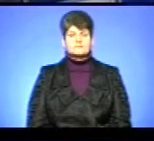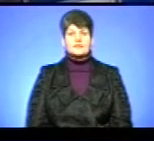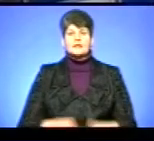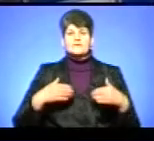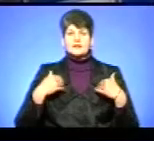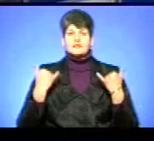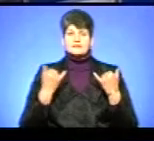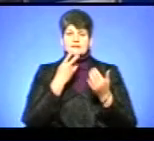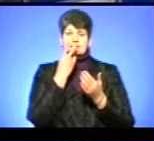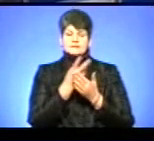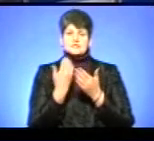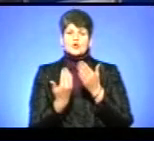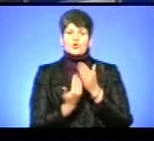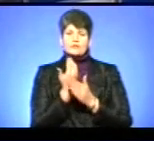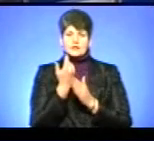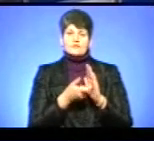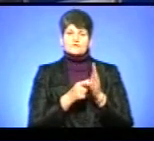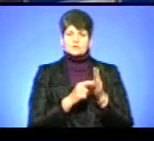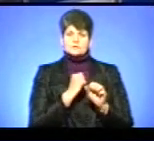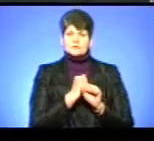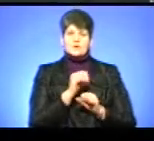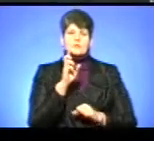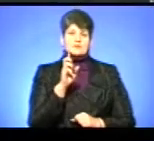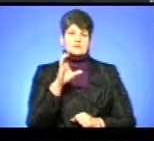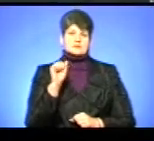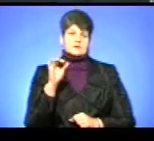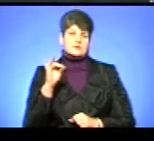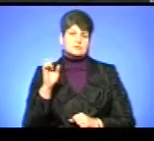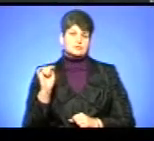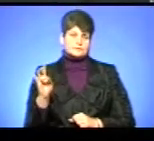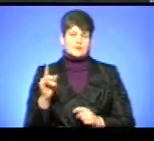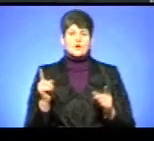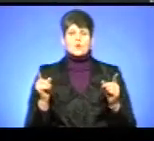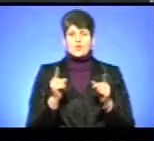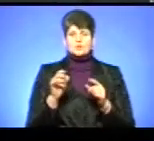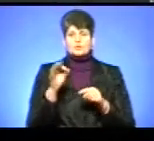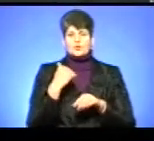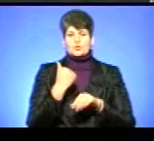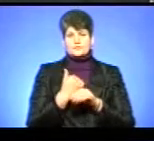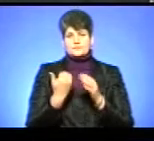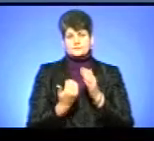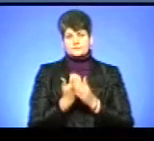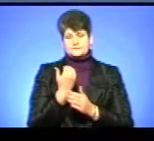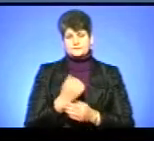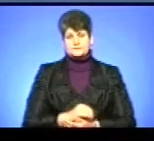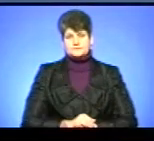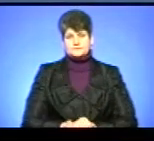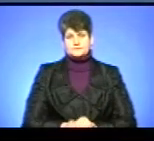Вітаю, ви дивитесь новини у студії Богдана Сарабун. Коротко про головні події.